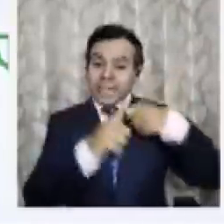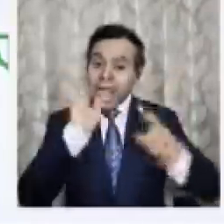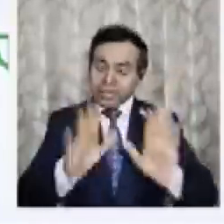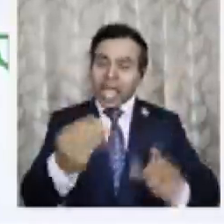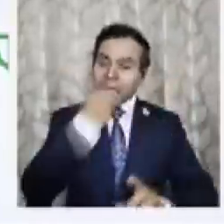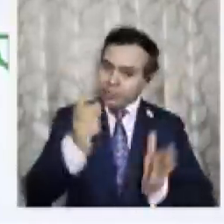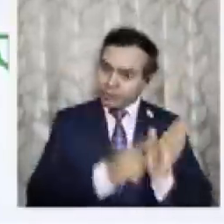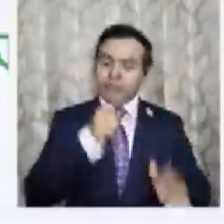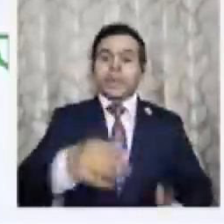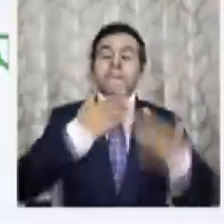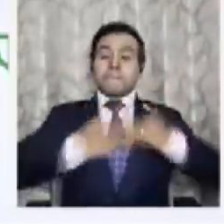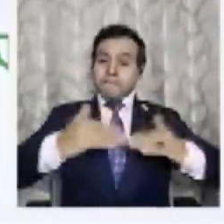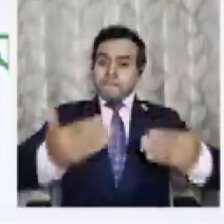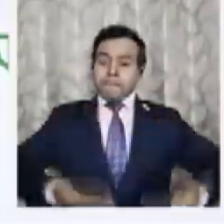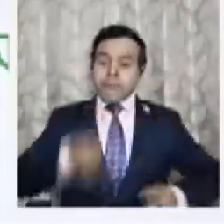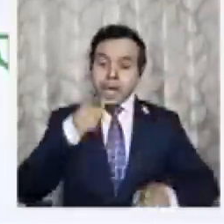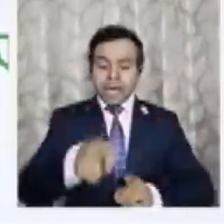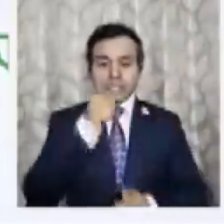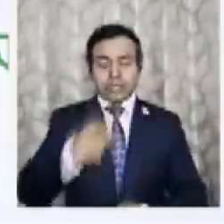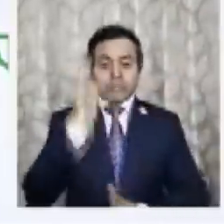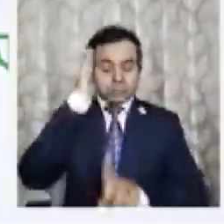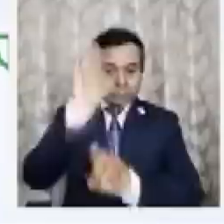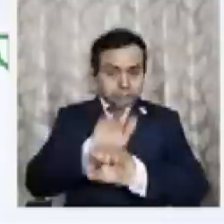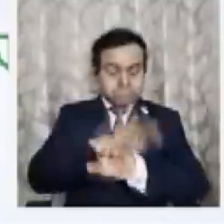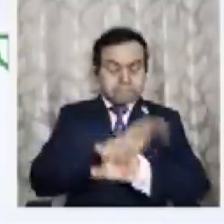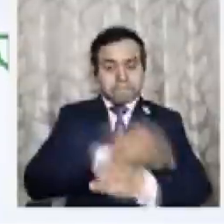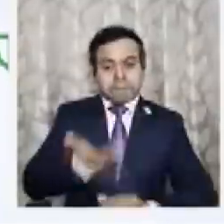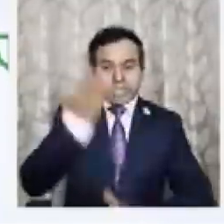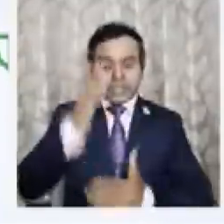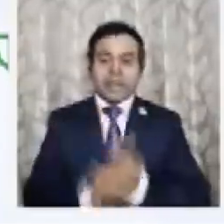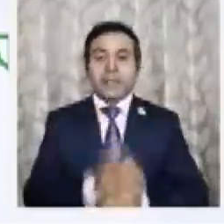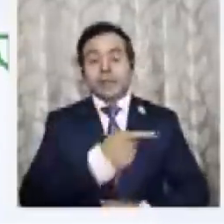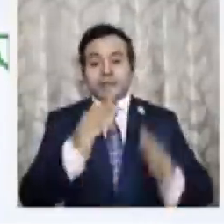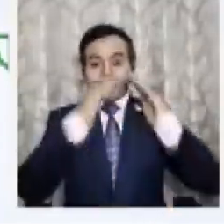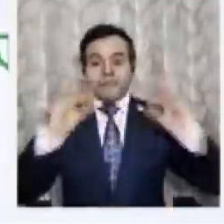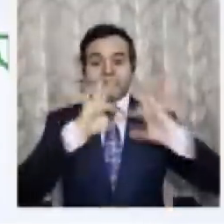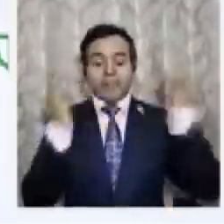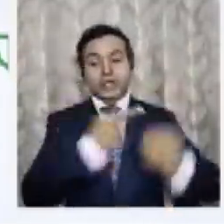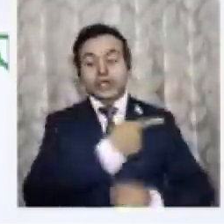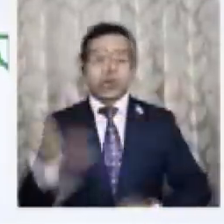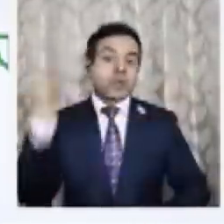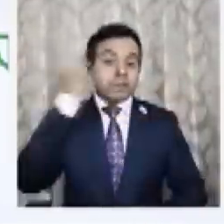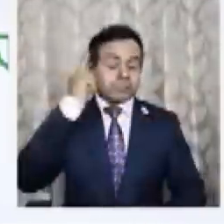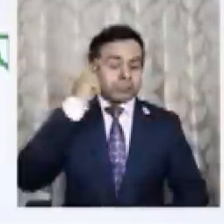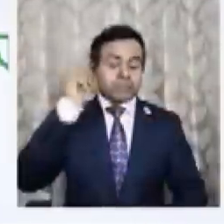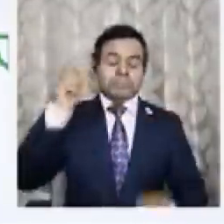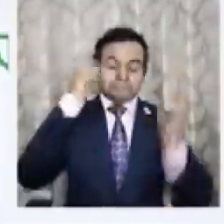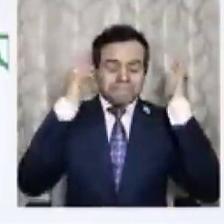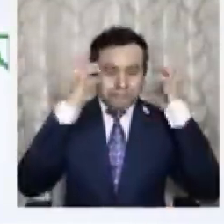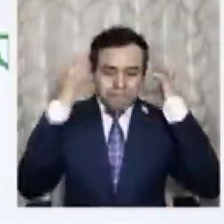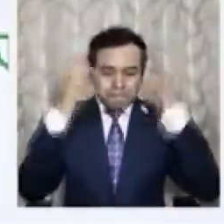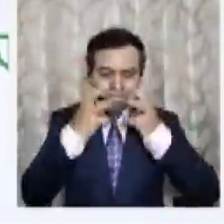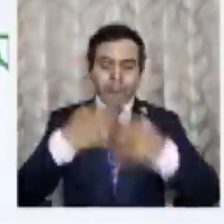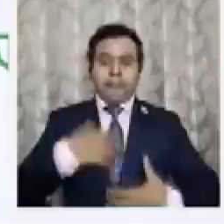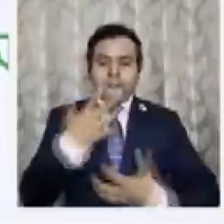মা, অসংক্রামক ব্যাধিতে যারা আক্রান্ত আছেন তাদের প্রতি বিশেষভাবে নজর দিতে হবে এবং মানসিক স্বাস্থ্যের প্রতি সকলেরই খেয়াল